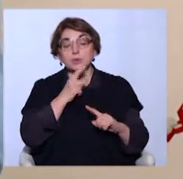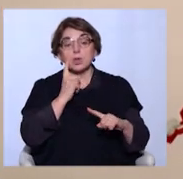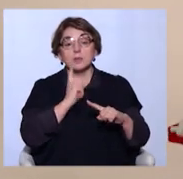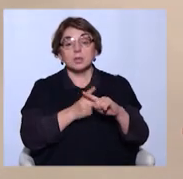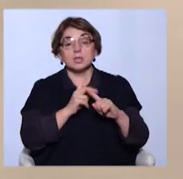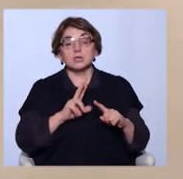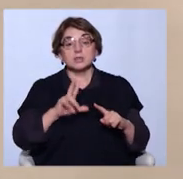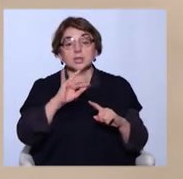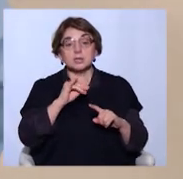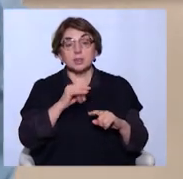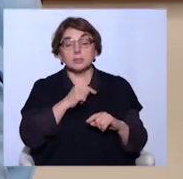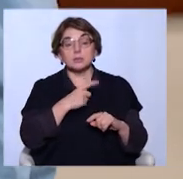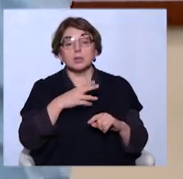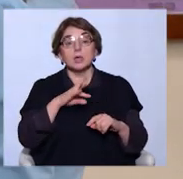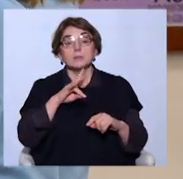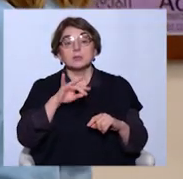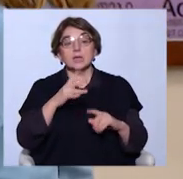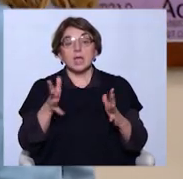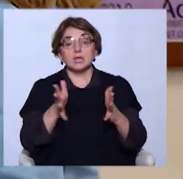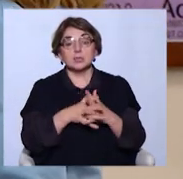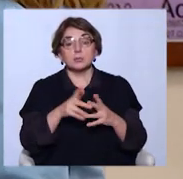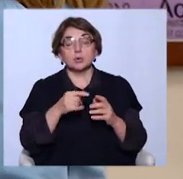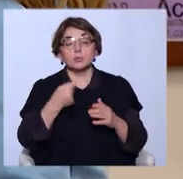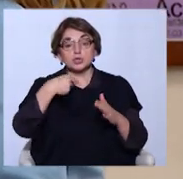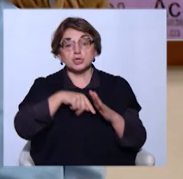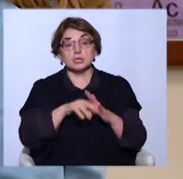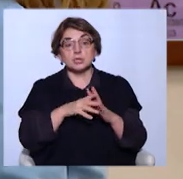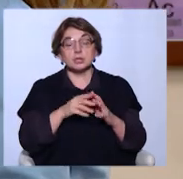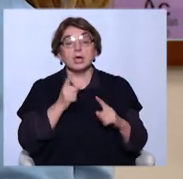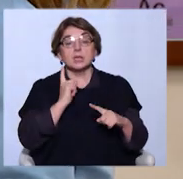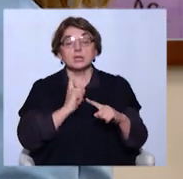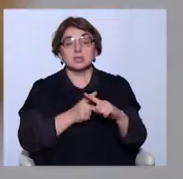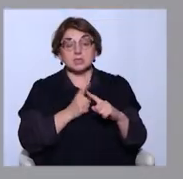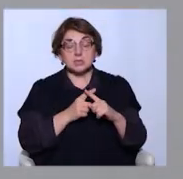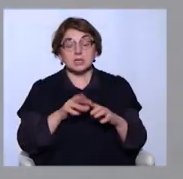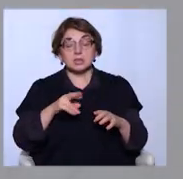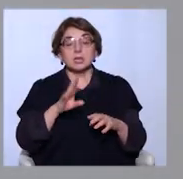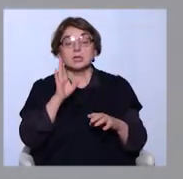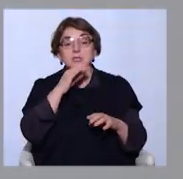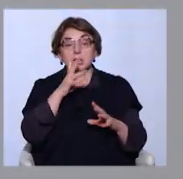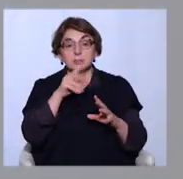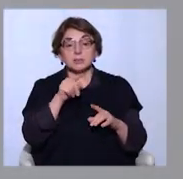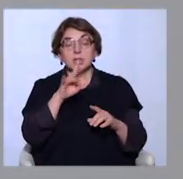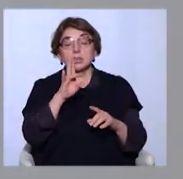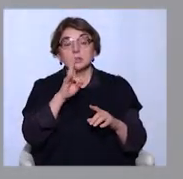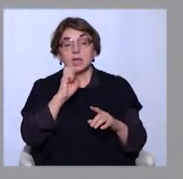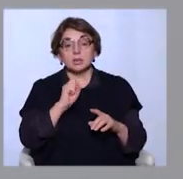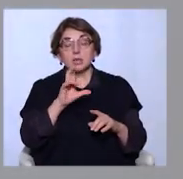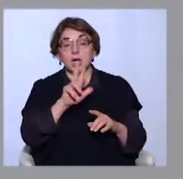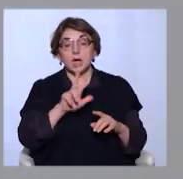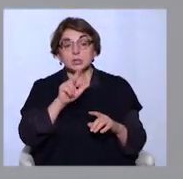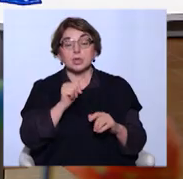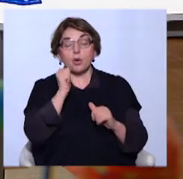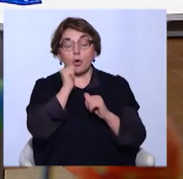მეტალთა ჰიდრიდები, ესენია ბინარული ნაერთები, რომელიც შედგება მეტალისა და წყალბადისაგან. ჩვენადგან ვიცით, რომ მეტალები